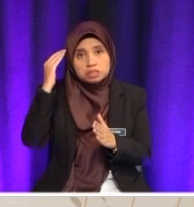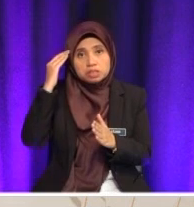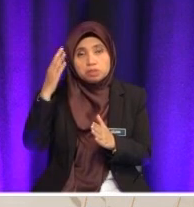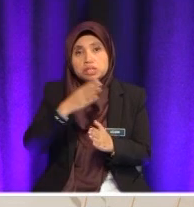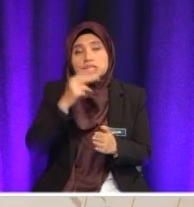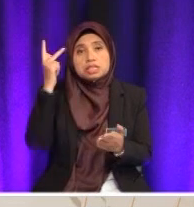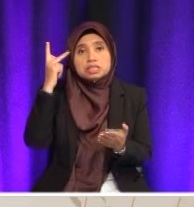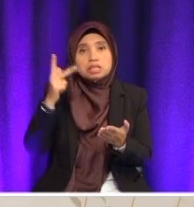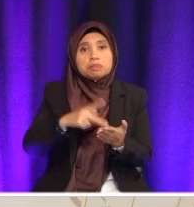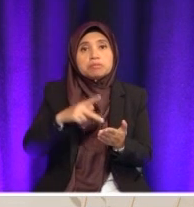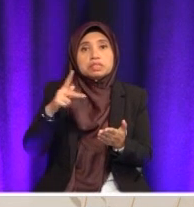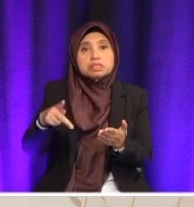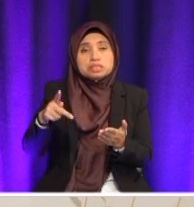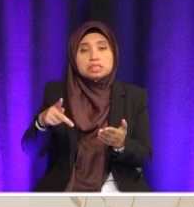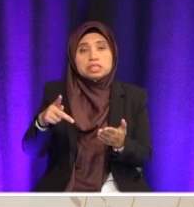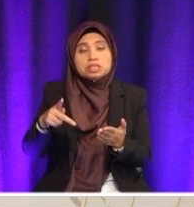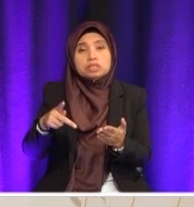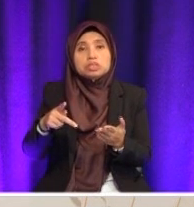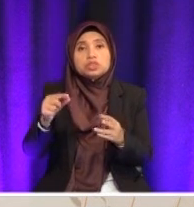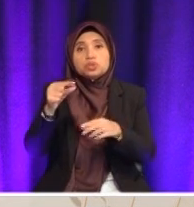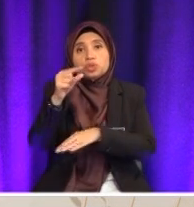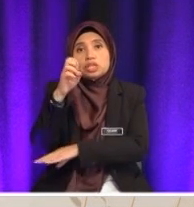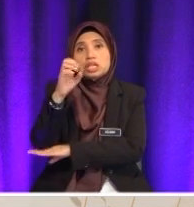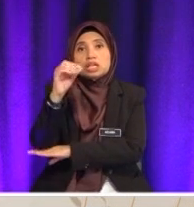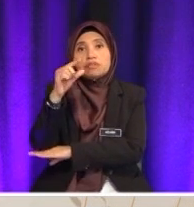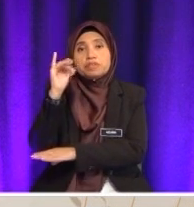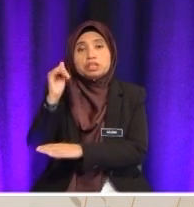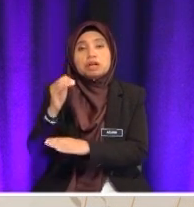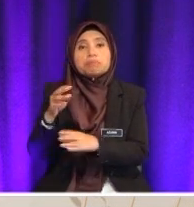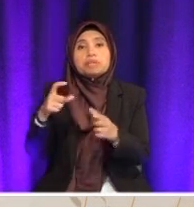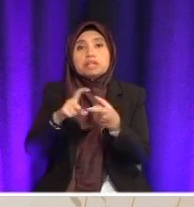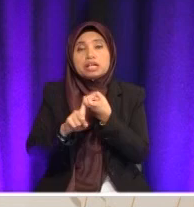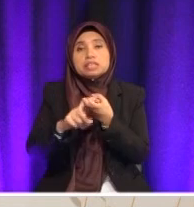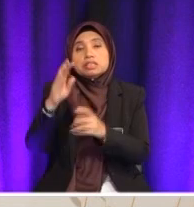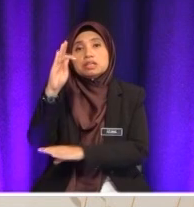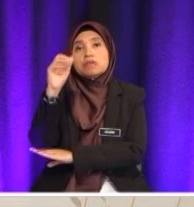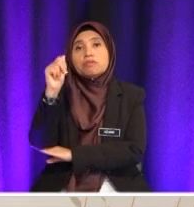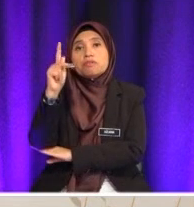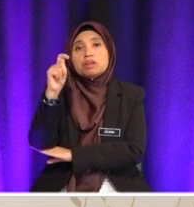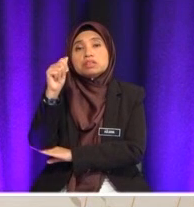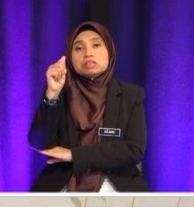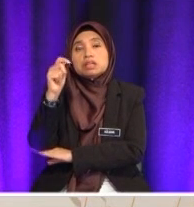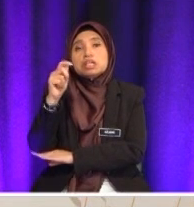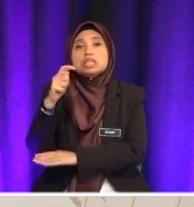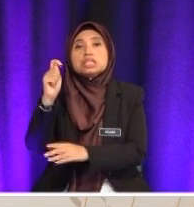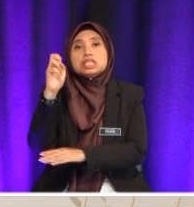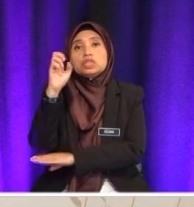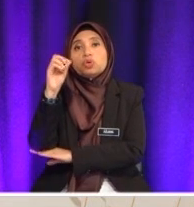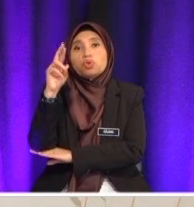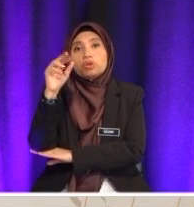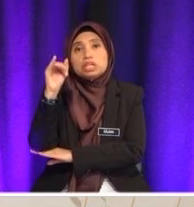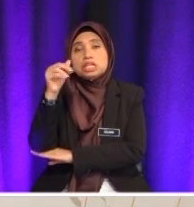mengenal pasti pengetahuan geografi yang melibatkan fakta prinsip fenomenal teori proses